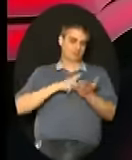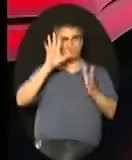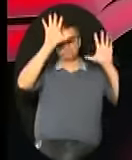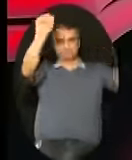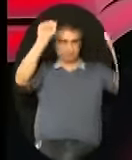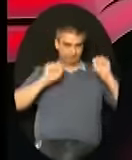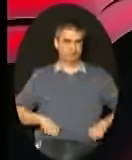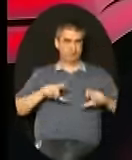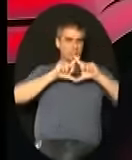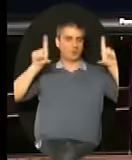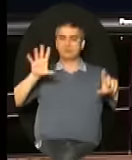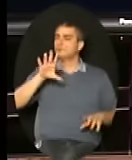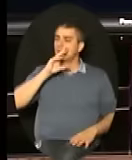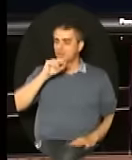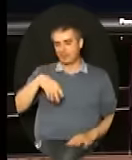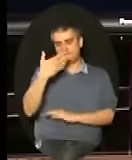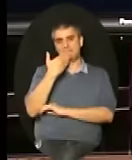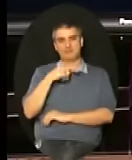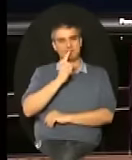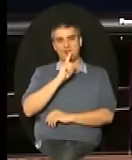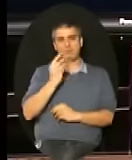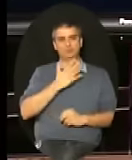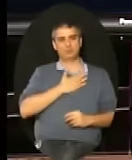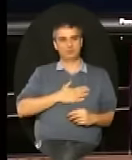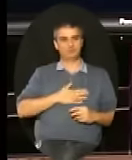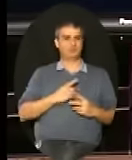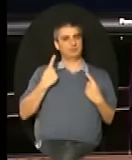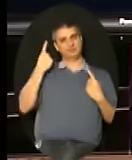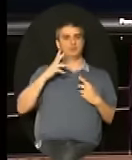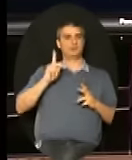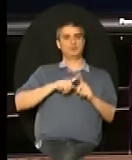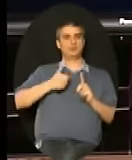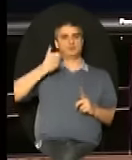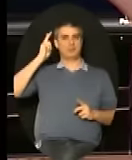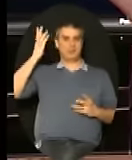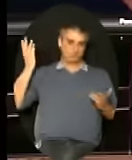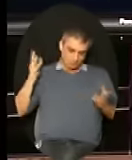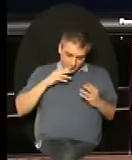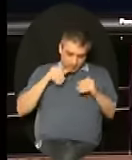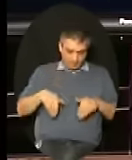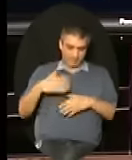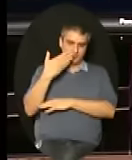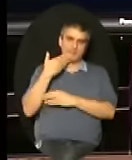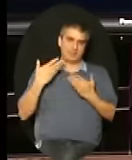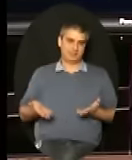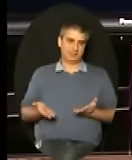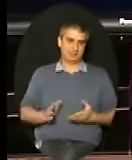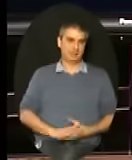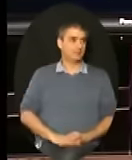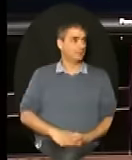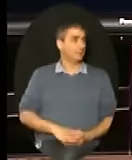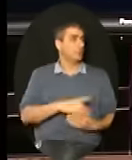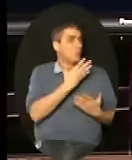את המודעות. בואו נעסוק במדינת ישראל, ולא במי שרוצה למצב את עצמו כשר חוץ. בסדר, בואו נעסוק במדינת ישראל. יש